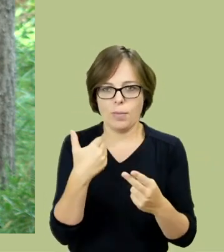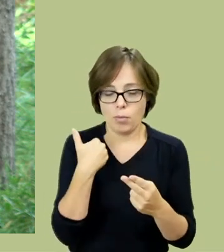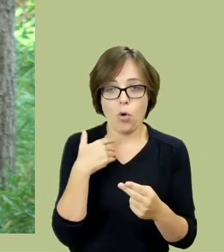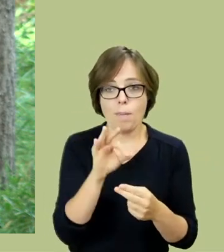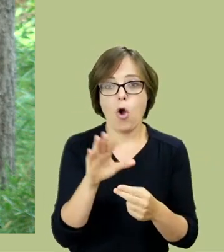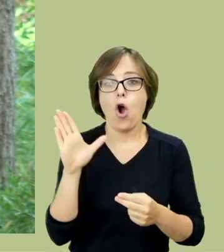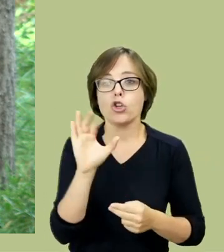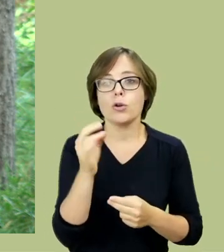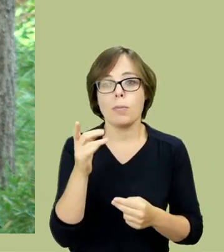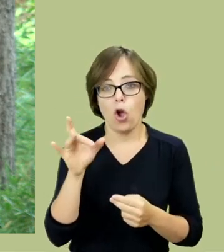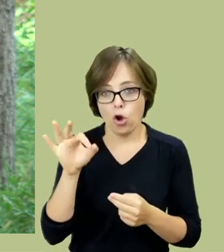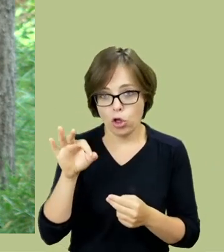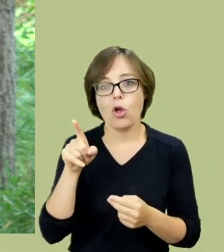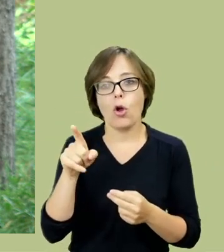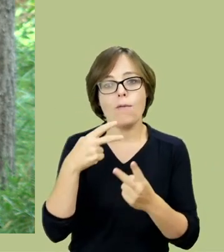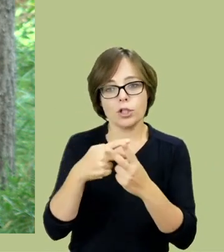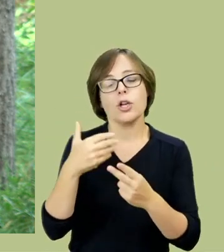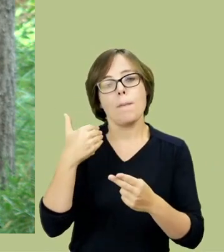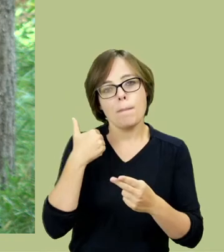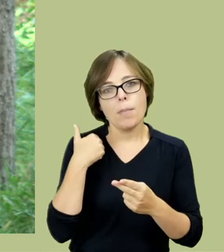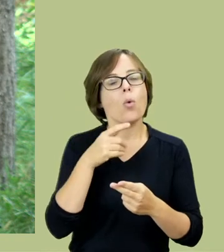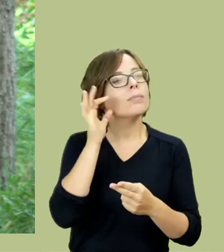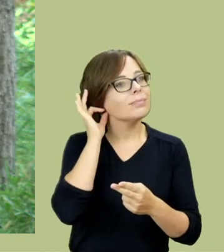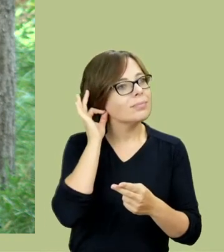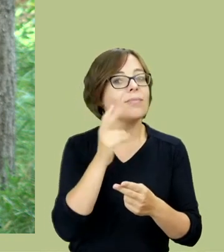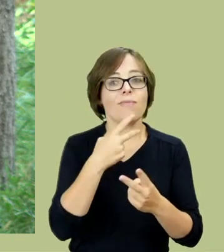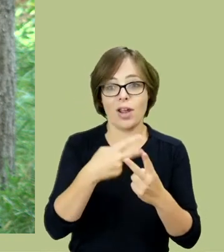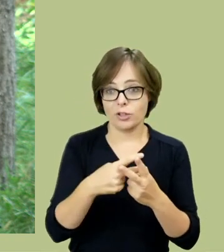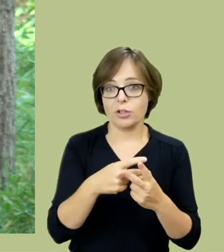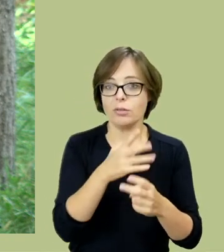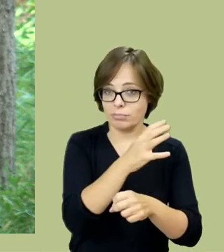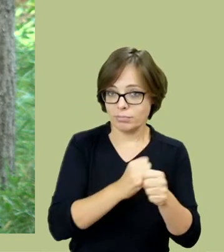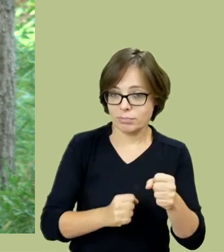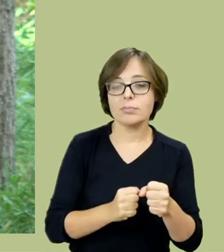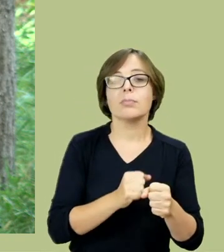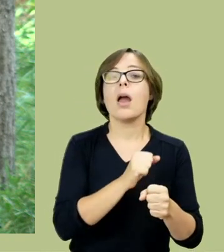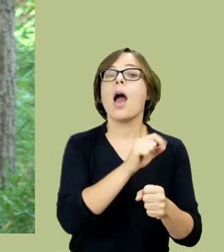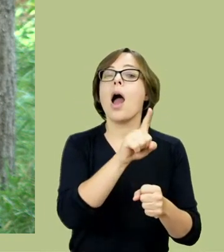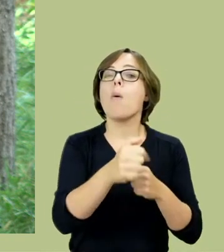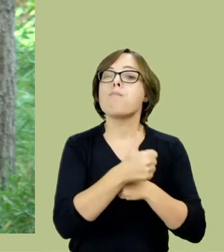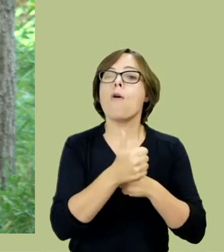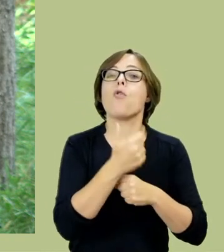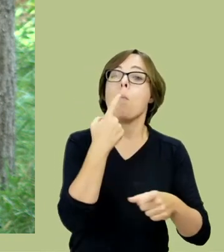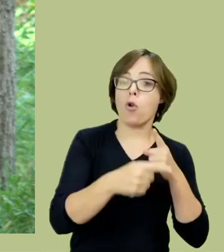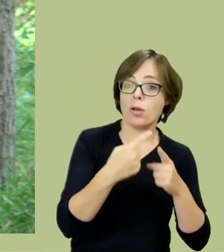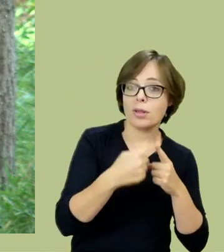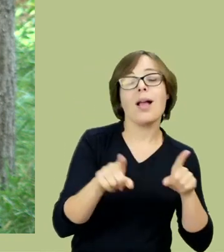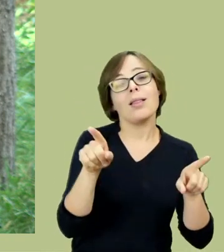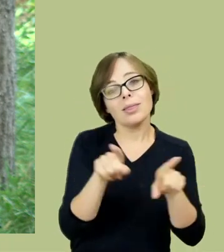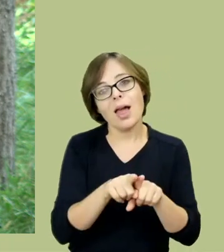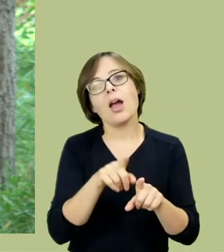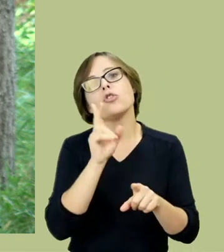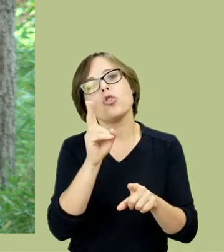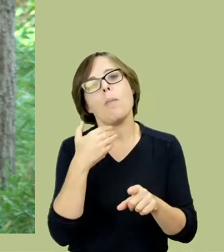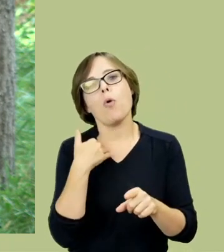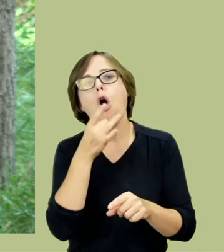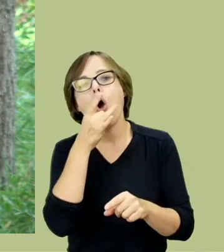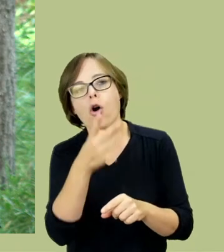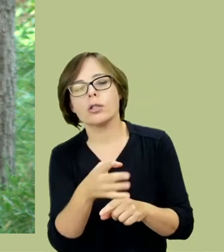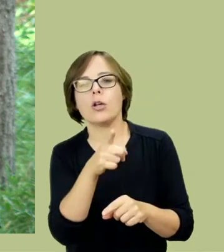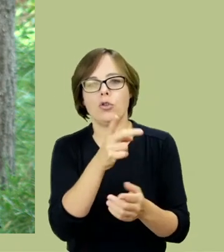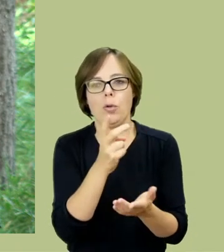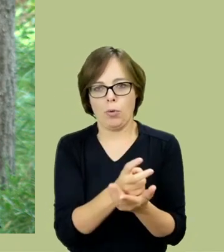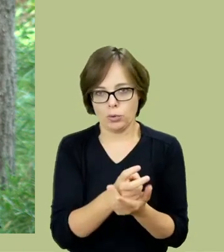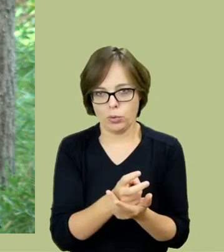kobiety więźniarki i polityczne, i niepolityczne, czyli oskarżone o nierząd. Te oskarżone o nierząd były traktowane